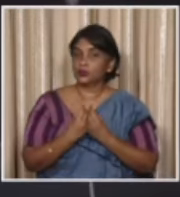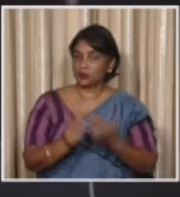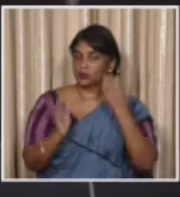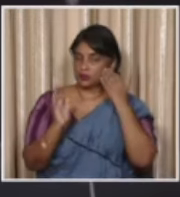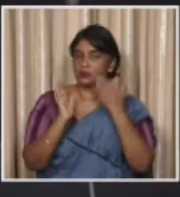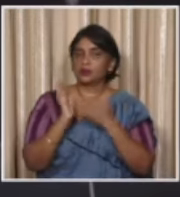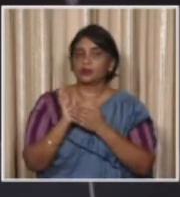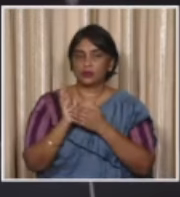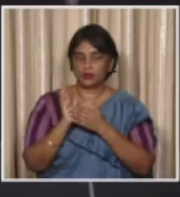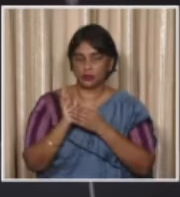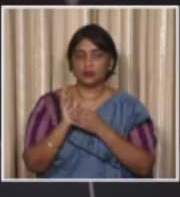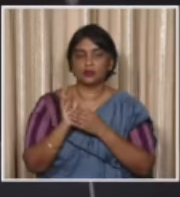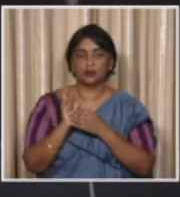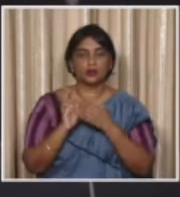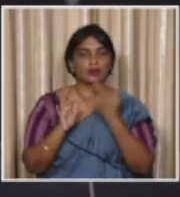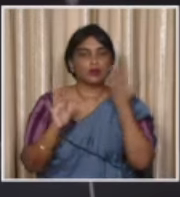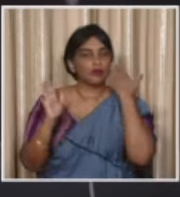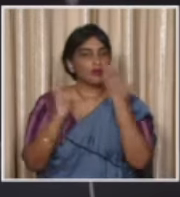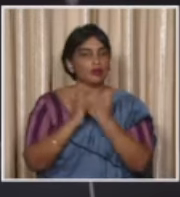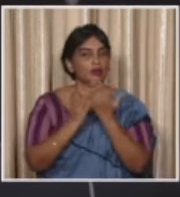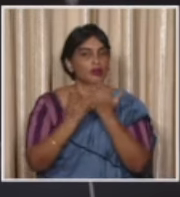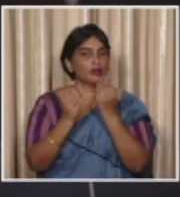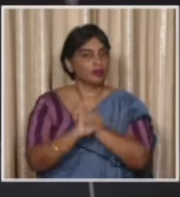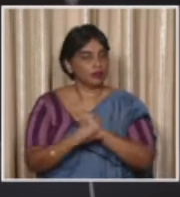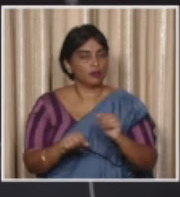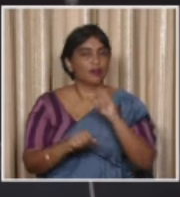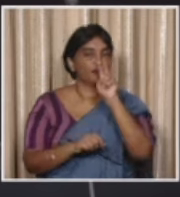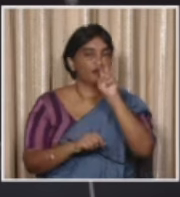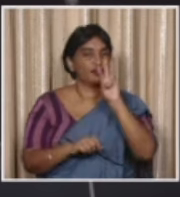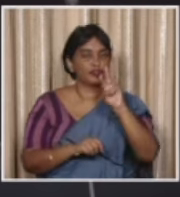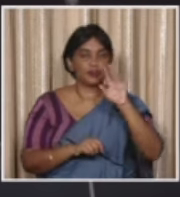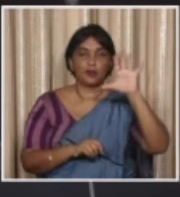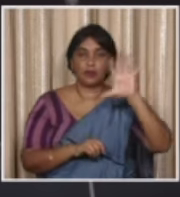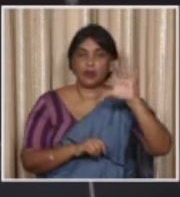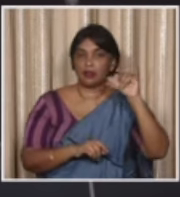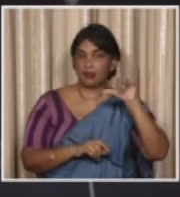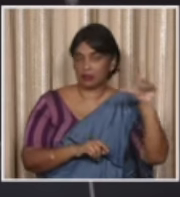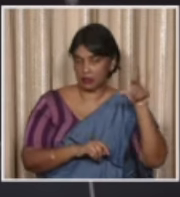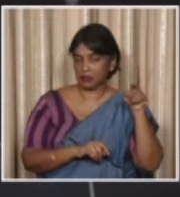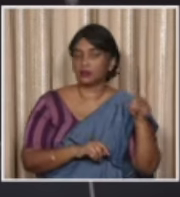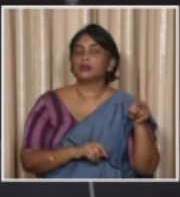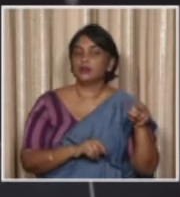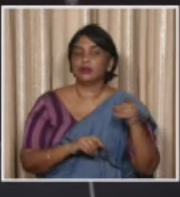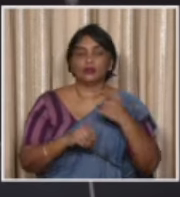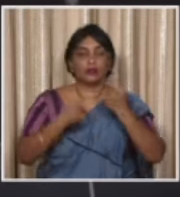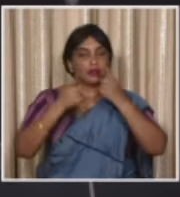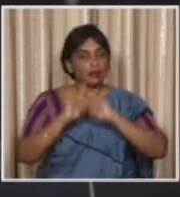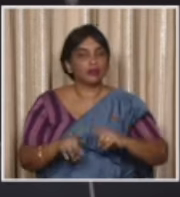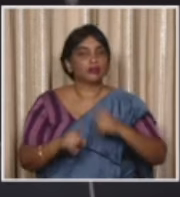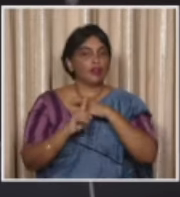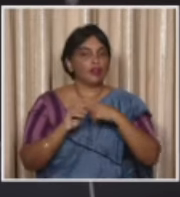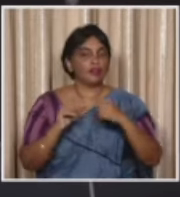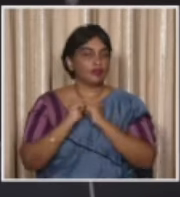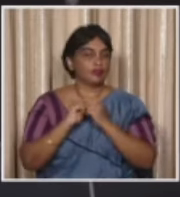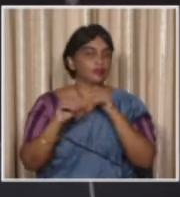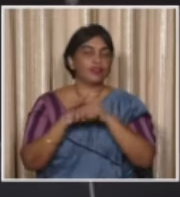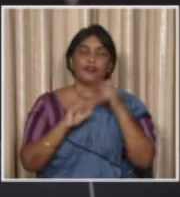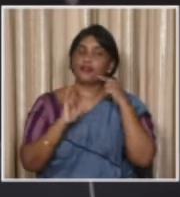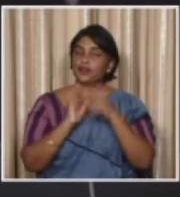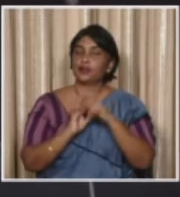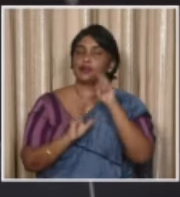විභාග ප්‍රාථමික ශිල්පීය නවන 23/5/17 පවත්වලා තිනවා. ප්‍රාථමික අර්ධ ශිල්පීය කාර්යක්ෂමතා කඩින්